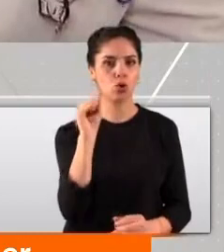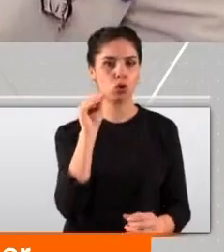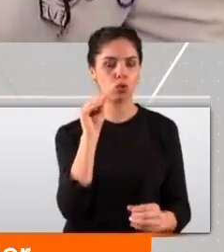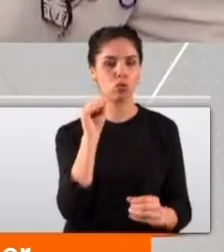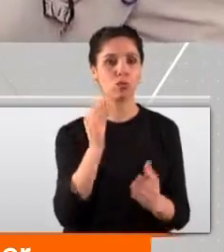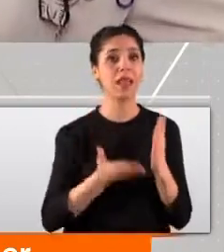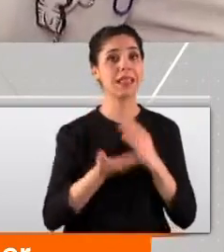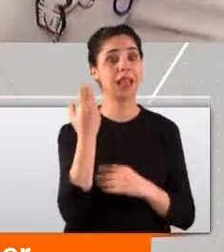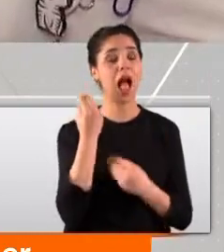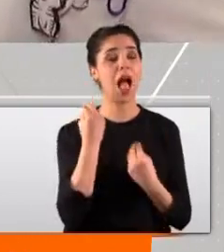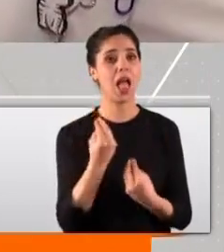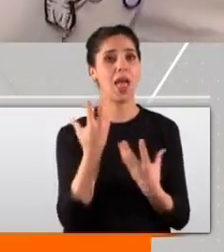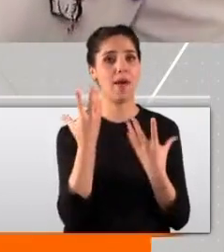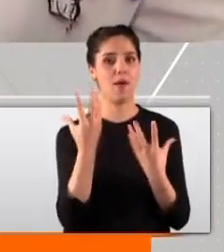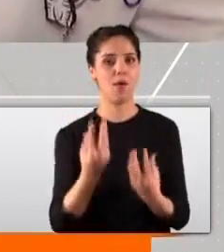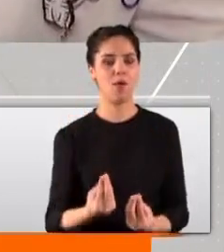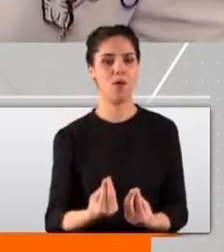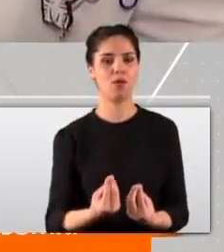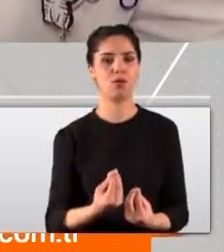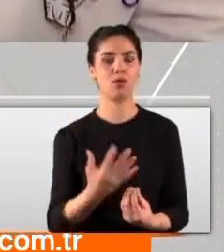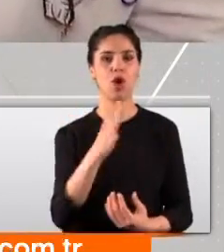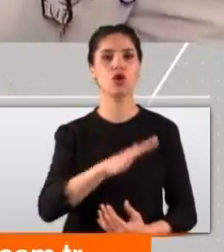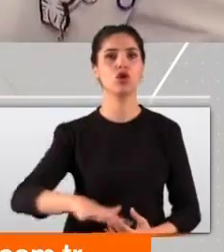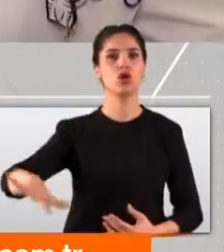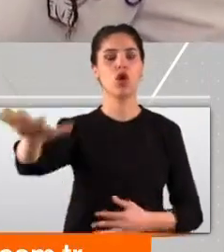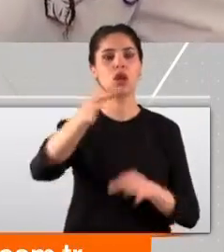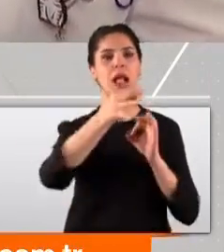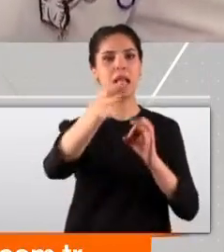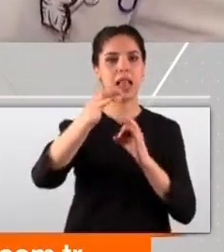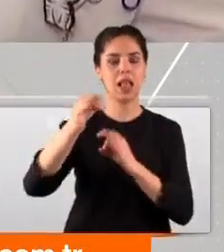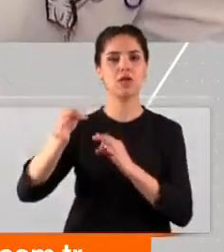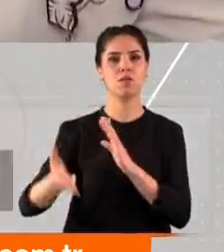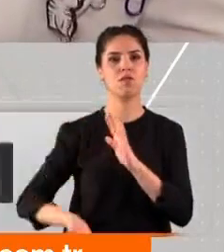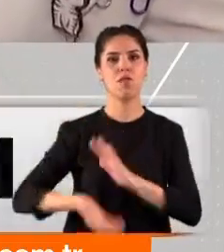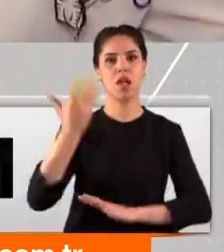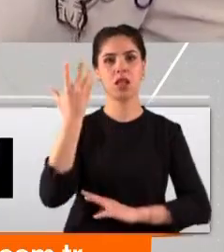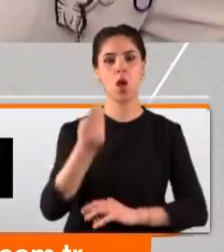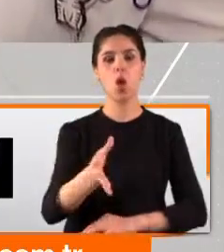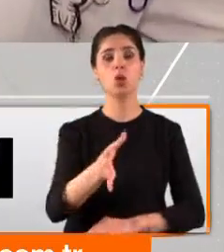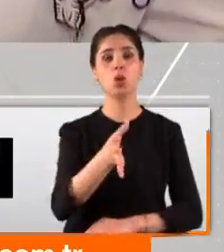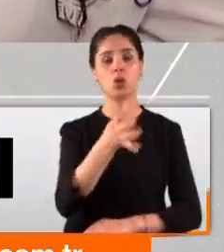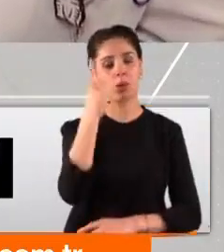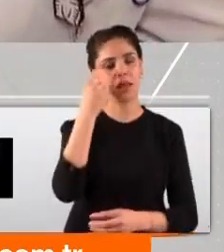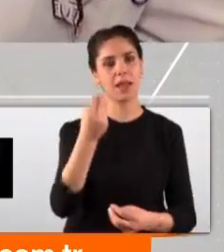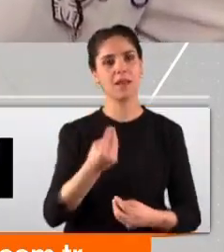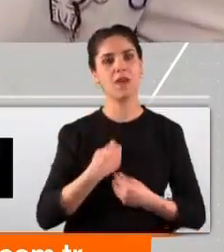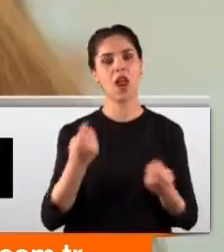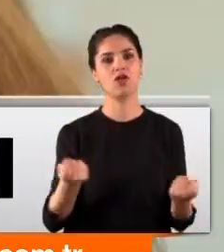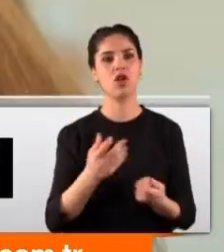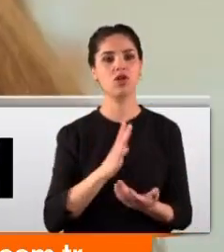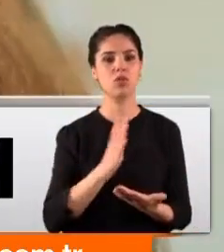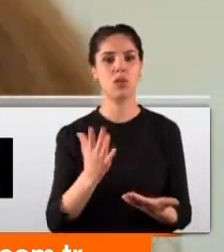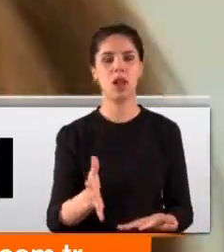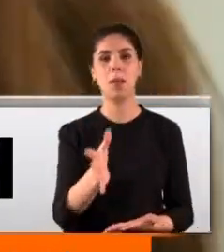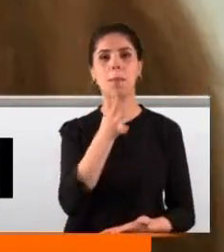konuşmanın daha belirginleştiği, sosyal iletişimlerin daha fazla arttığını bildiren bir takım çalışmalar var.